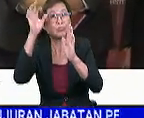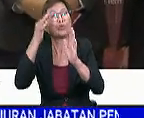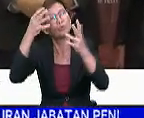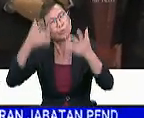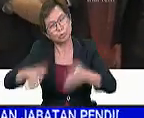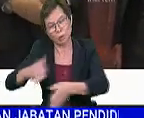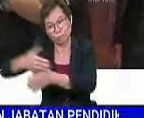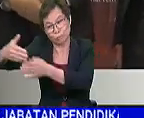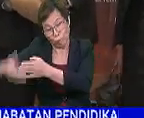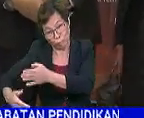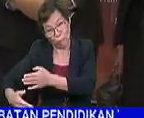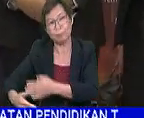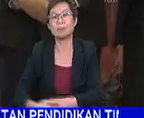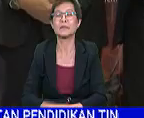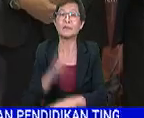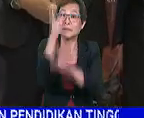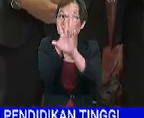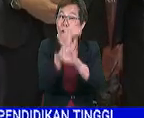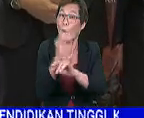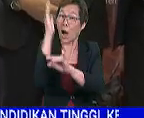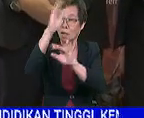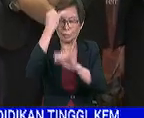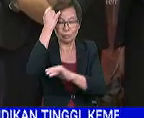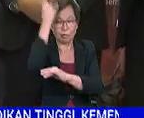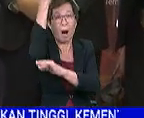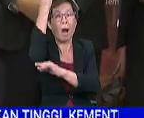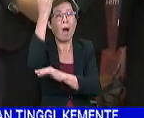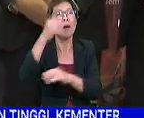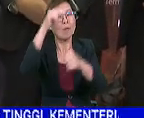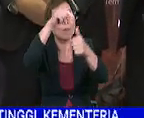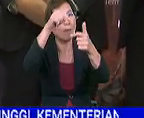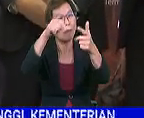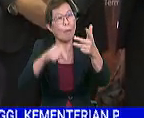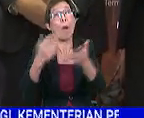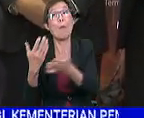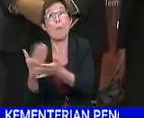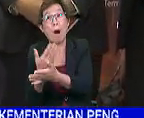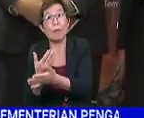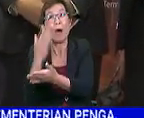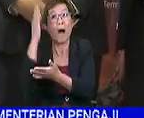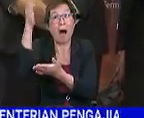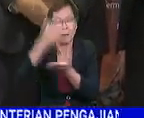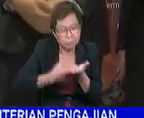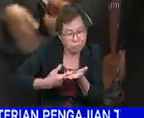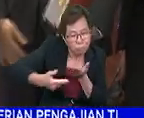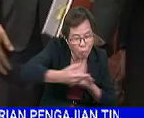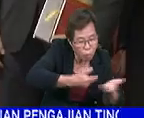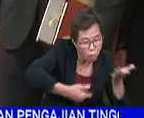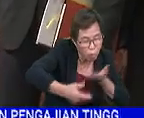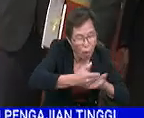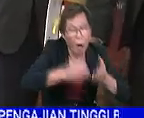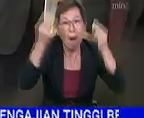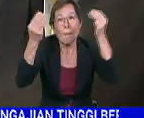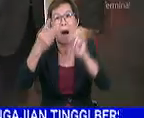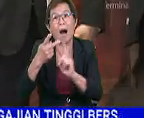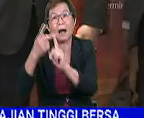diselesaikan oleh yang demikian Sarawak akan memberi pandangan mengenai beberapa isu baharu yang akan dibincangkan dalam mesyuarat Majlis